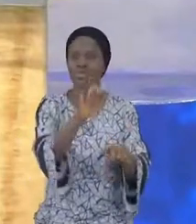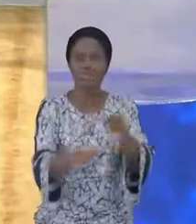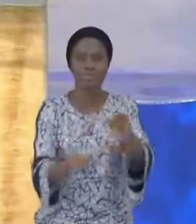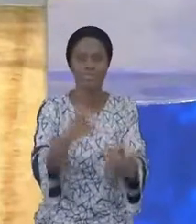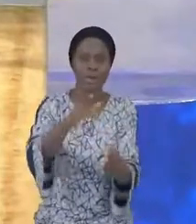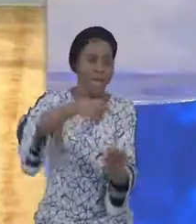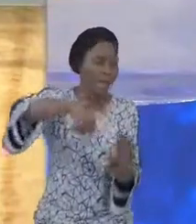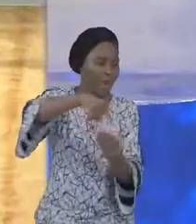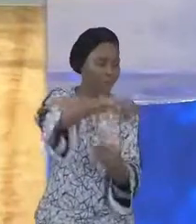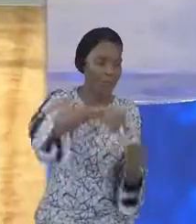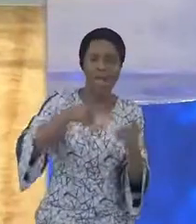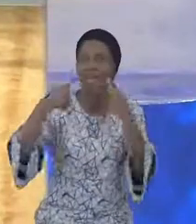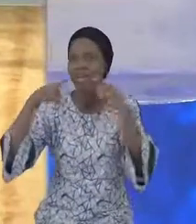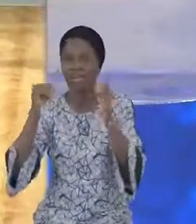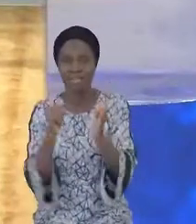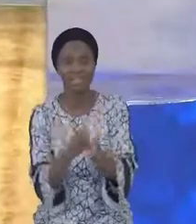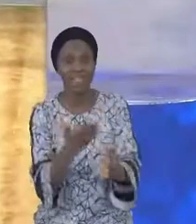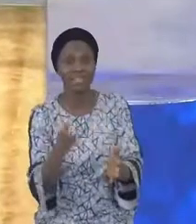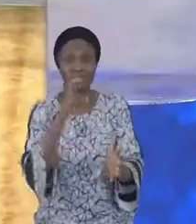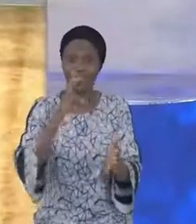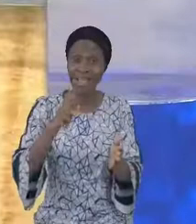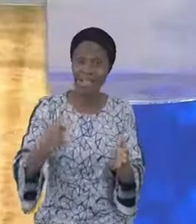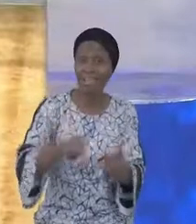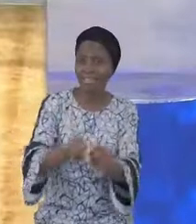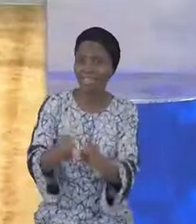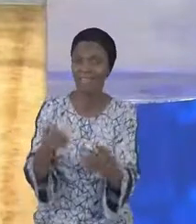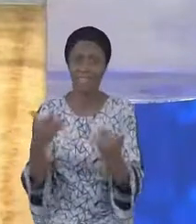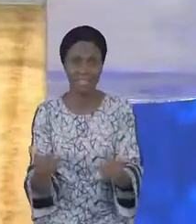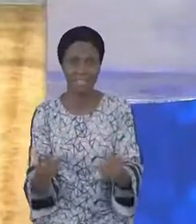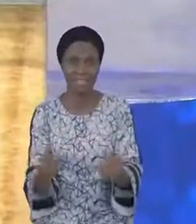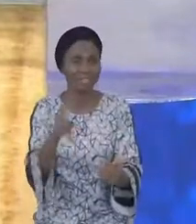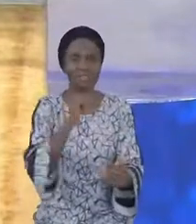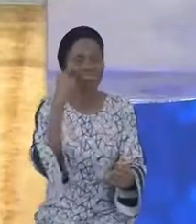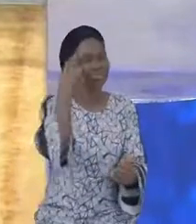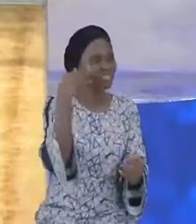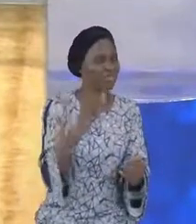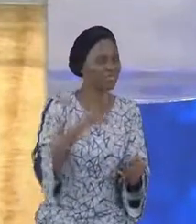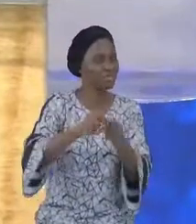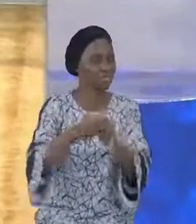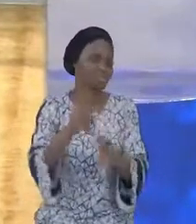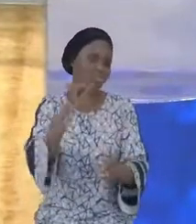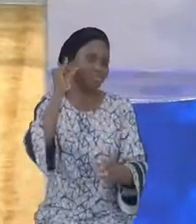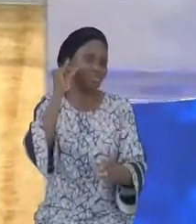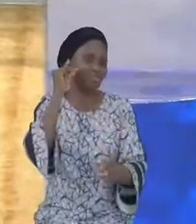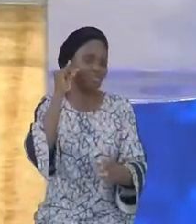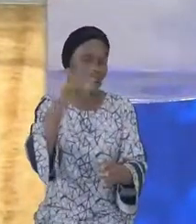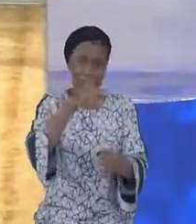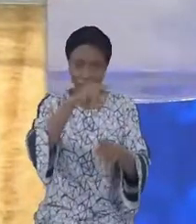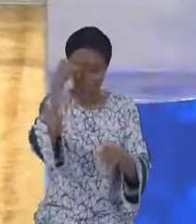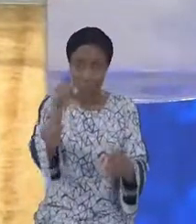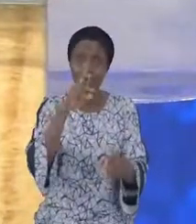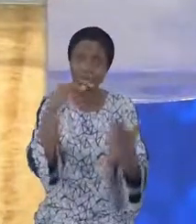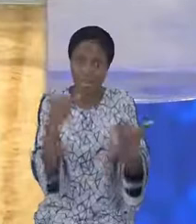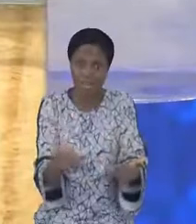Tu vis, tu dis maintenant que les choses sont différentes. Tu ne veux pas penser à ce qui s'est passé hier. Maintenant, tu es maintenant le fils, tu